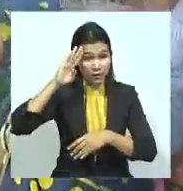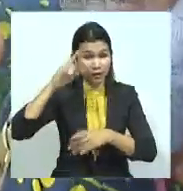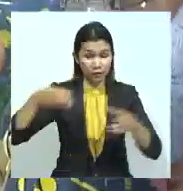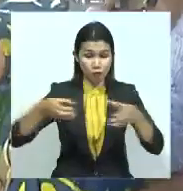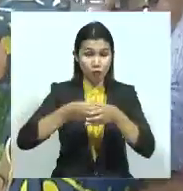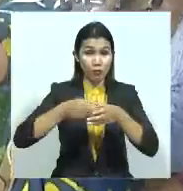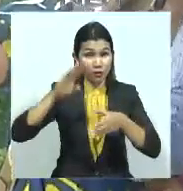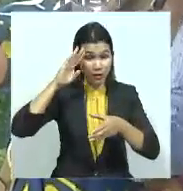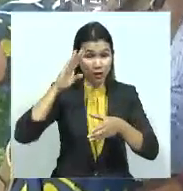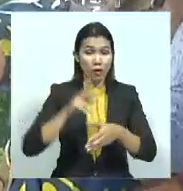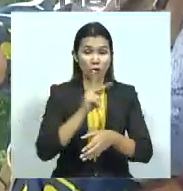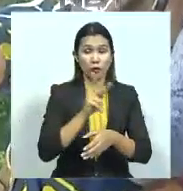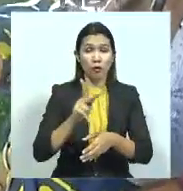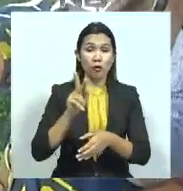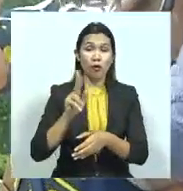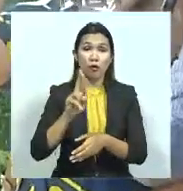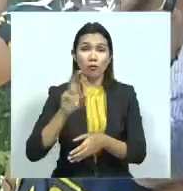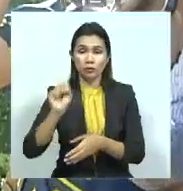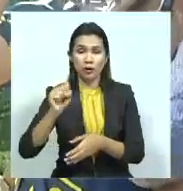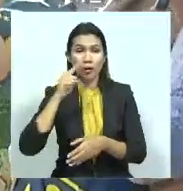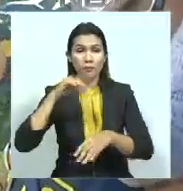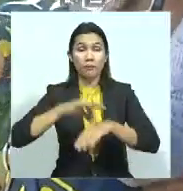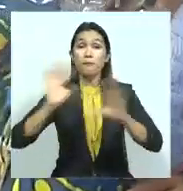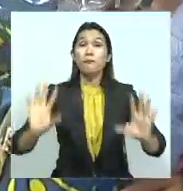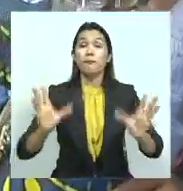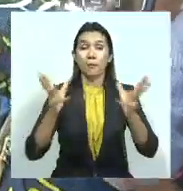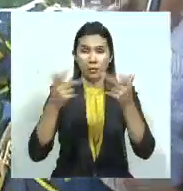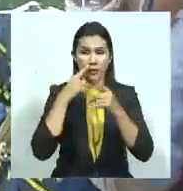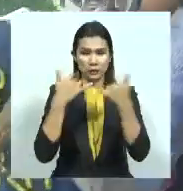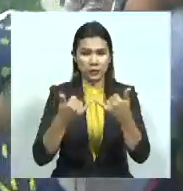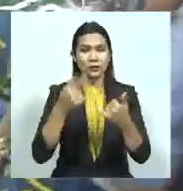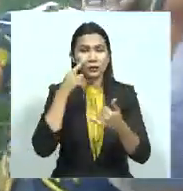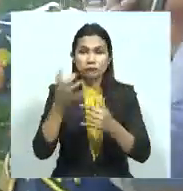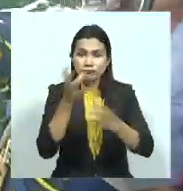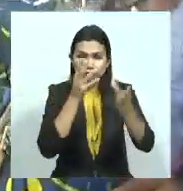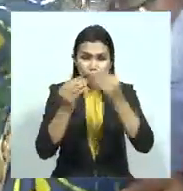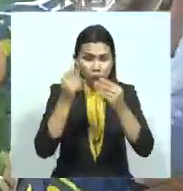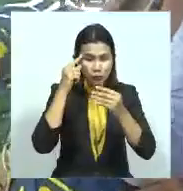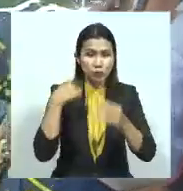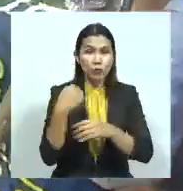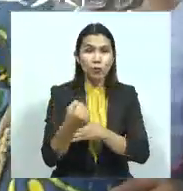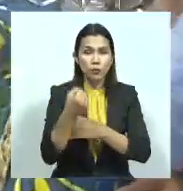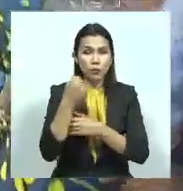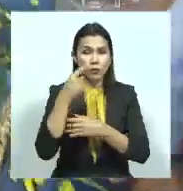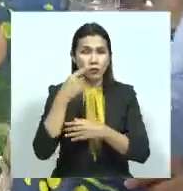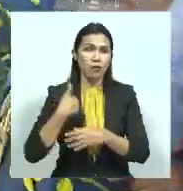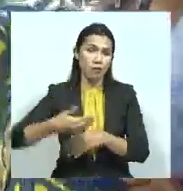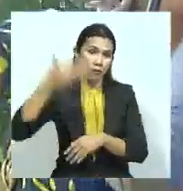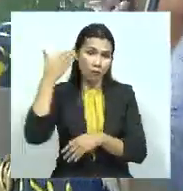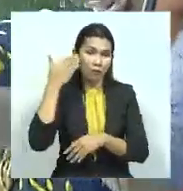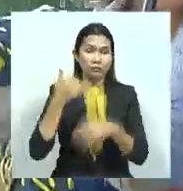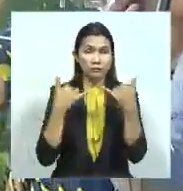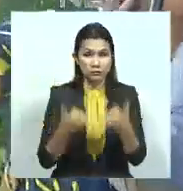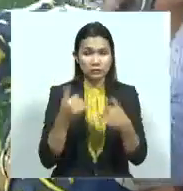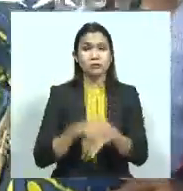สงบเรียบร้อยหรือว่ากกลรศที่หมดอำนาจนั้นอยู่ระหว่างถอดบทเรียนเกี่ยวกับความมั่นคงสถานการณ์ในอดีตและปั